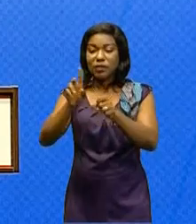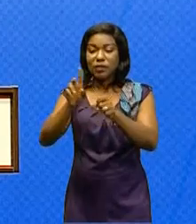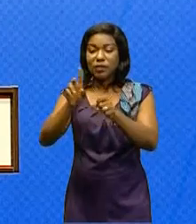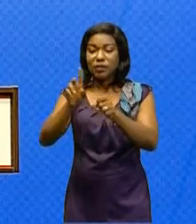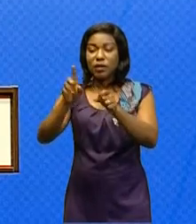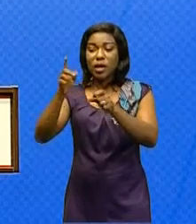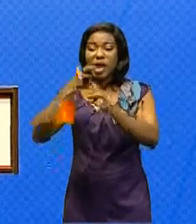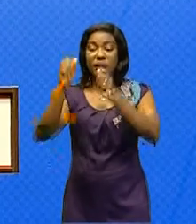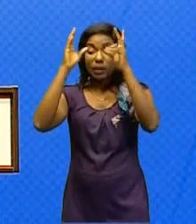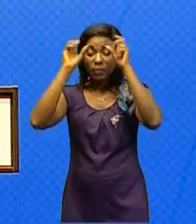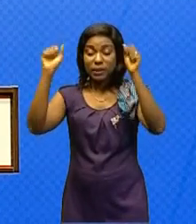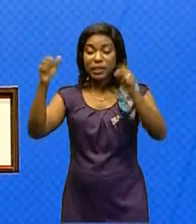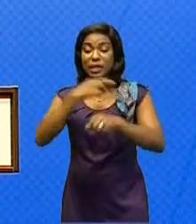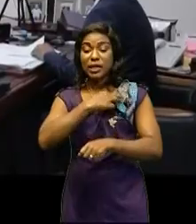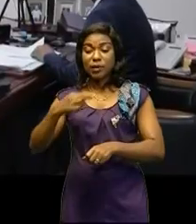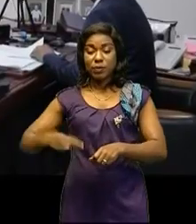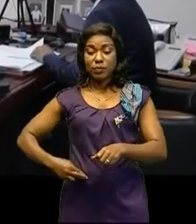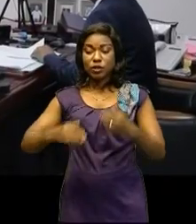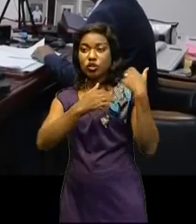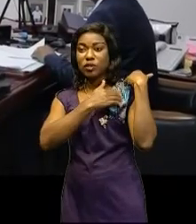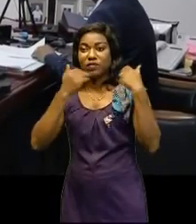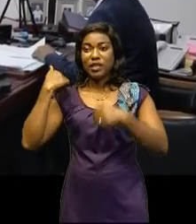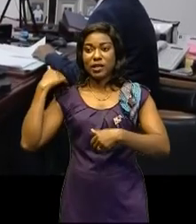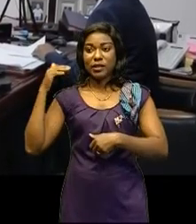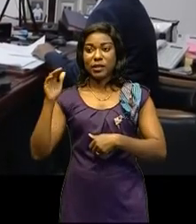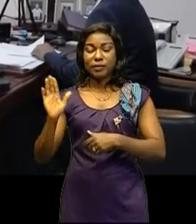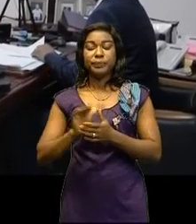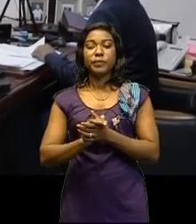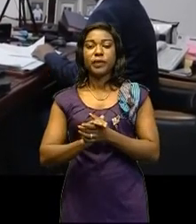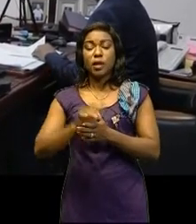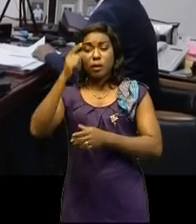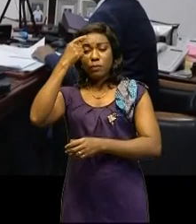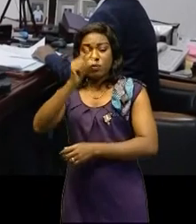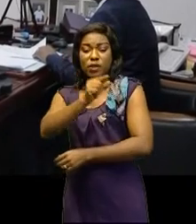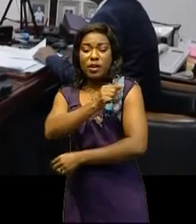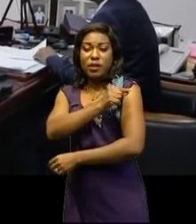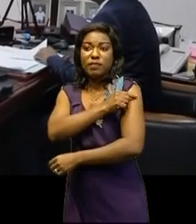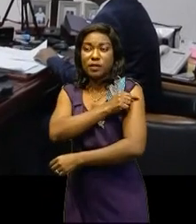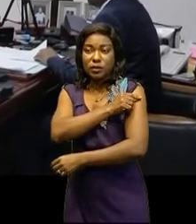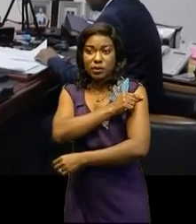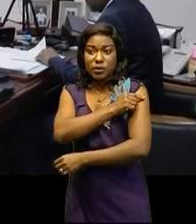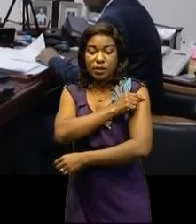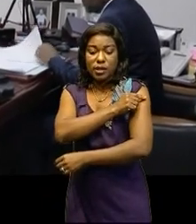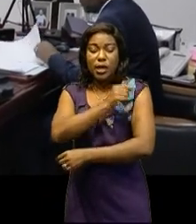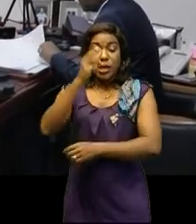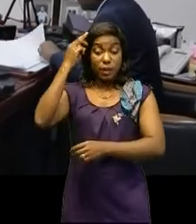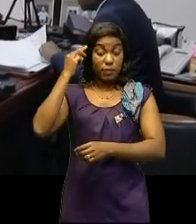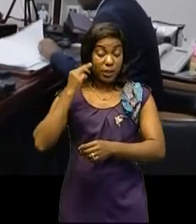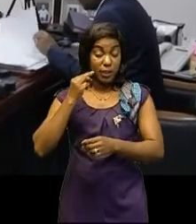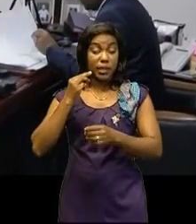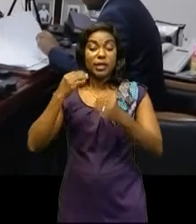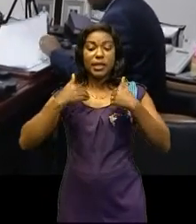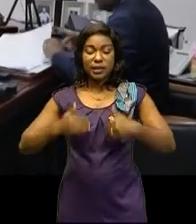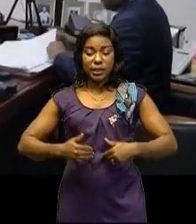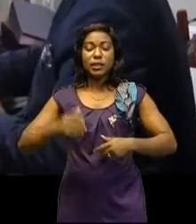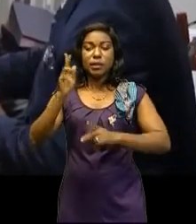de la République, chef de l'État. En ce qui concerne la vaccination, le ministre de la Santé publique, Hygiène et